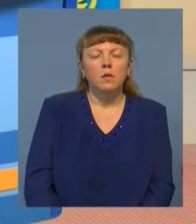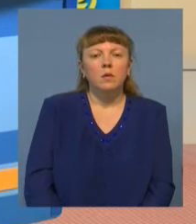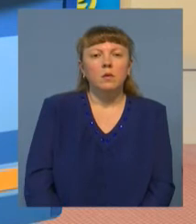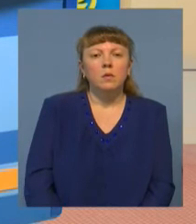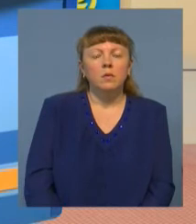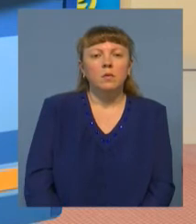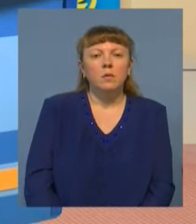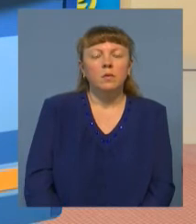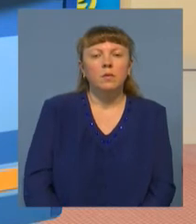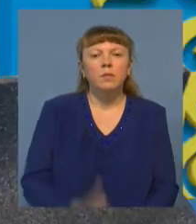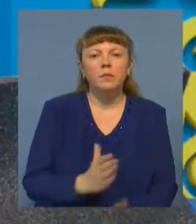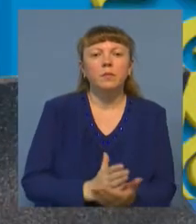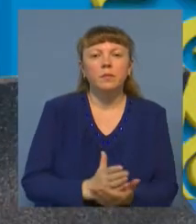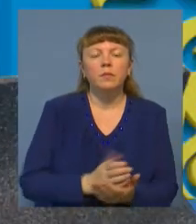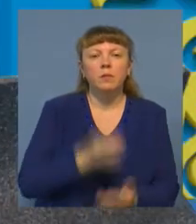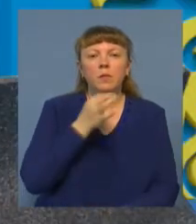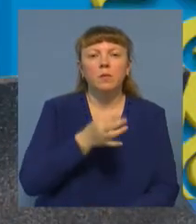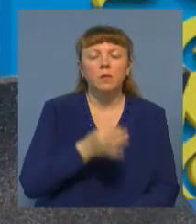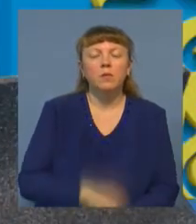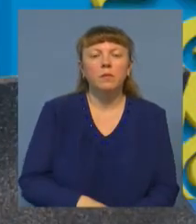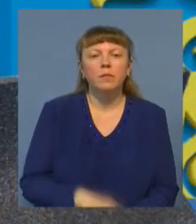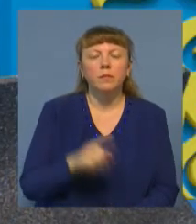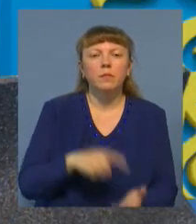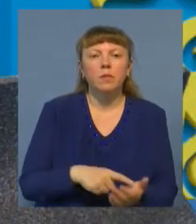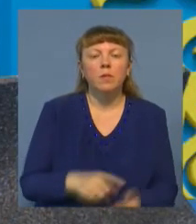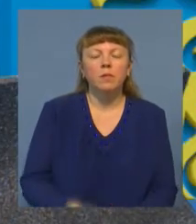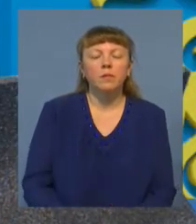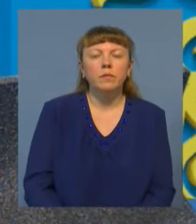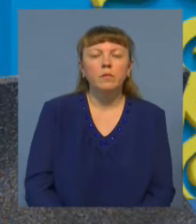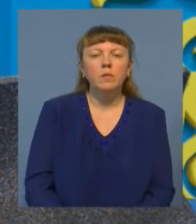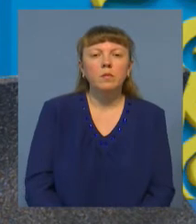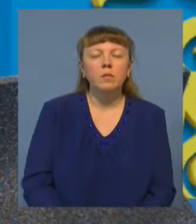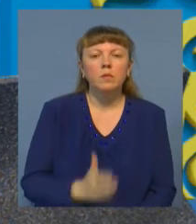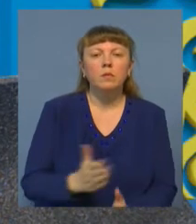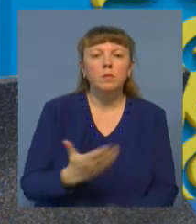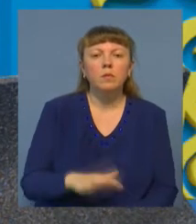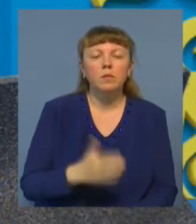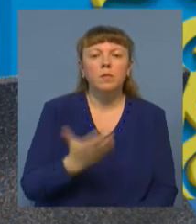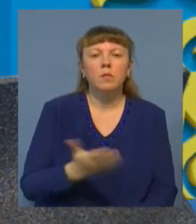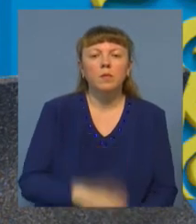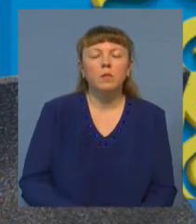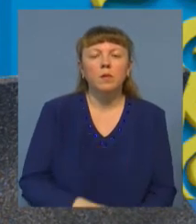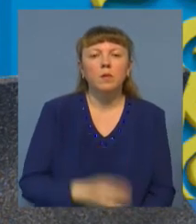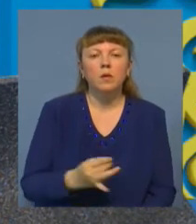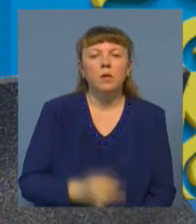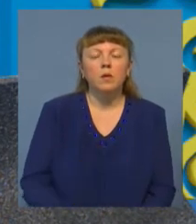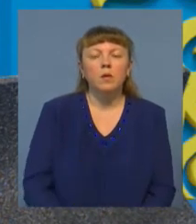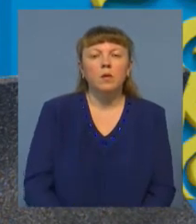установлении трудового стажа, здесь я бы хотела тоже такой вопрос заострить внимание. Каков порядок обращения вот заявителя в